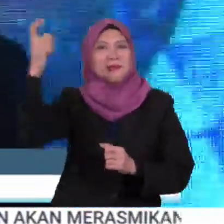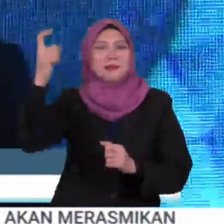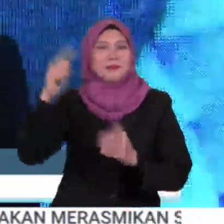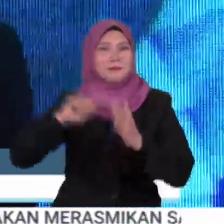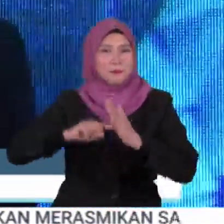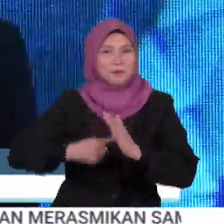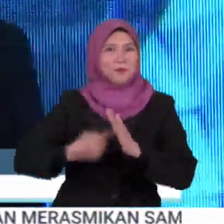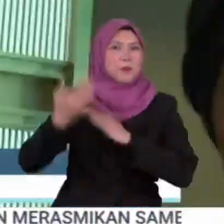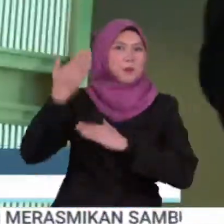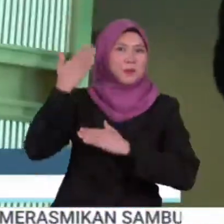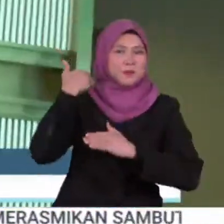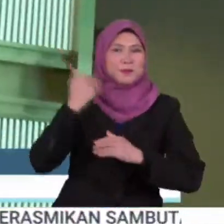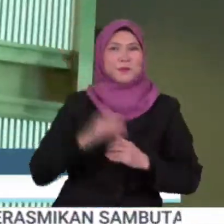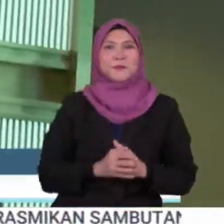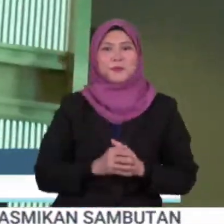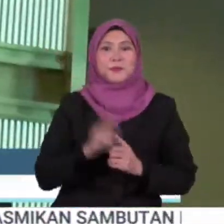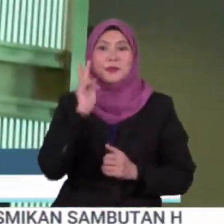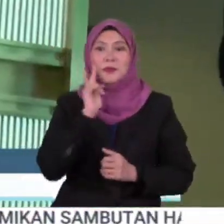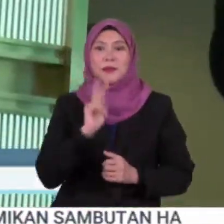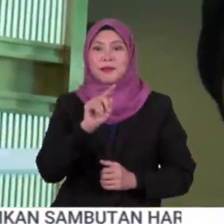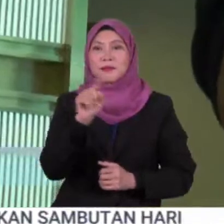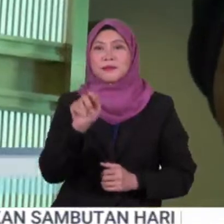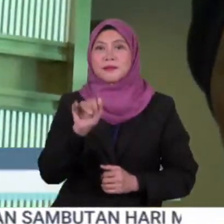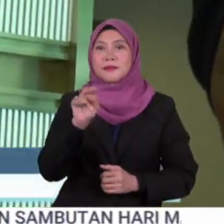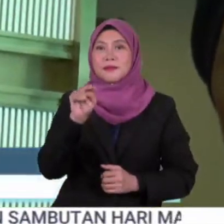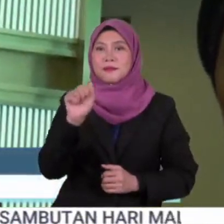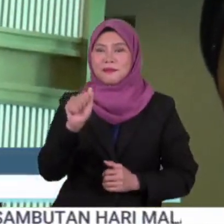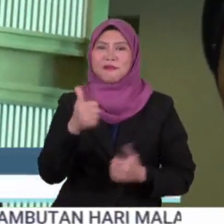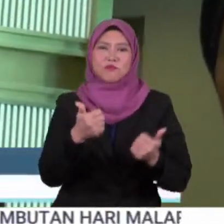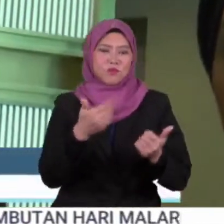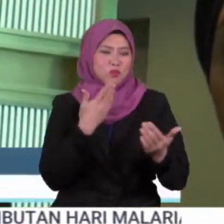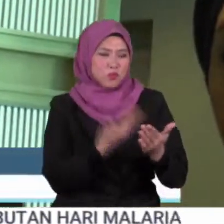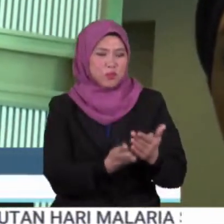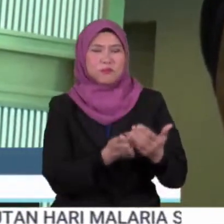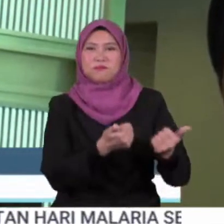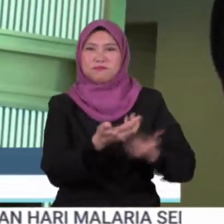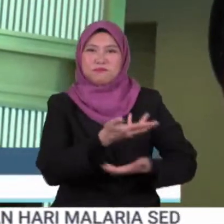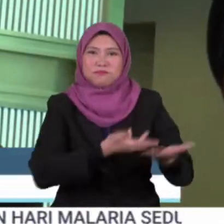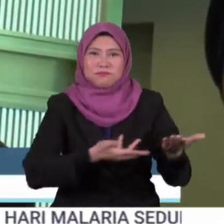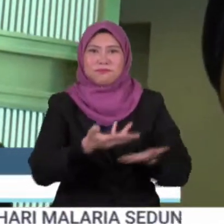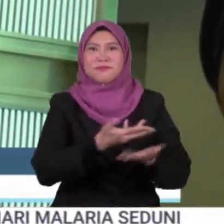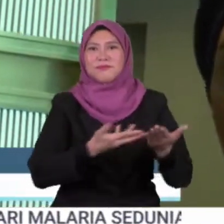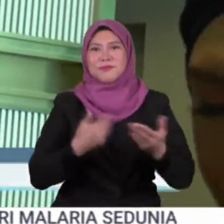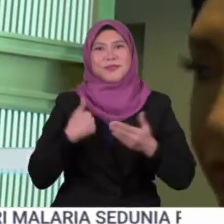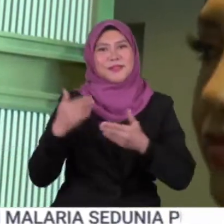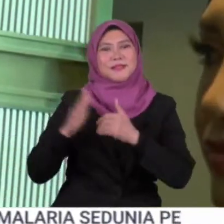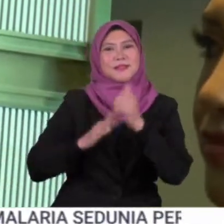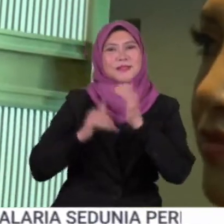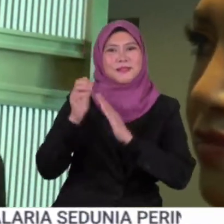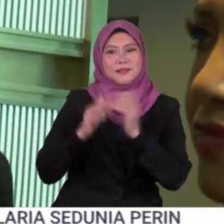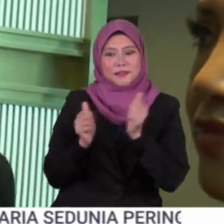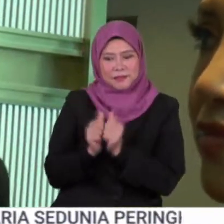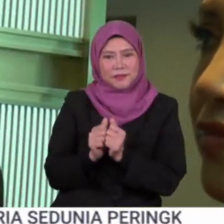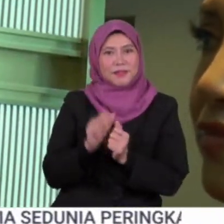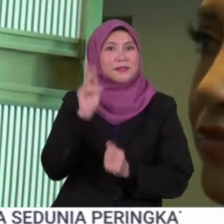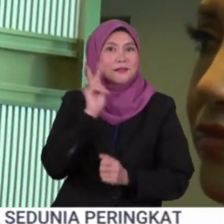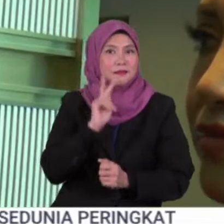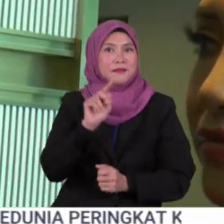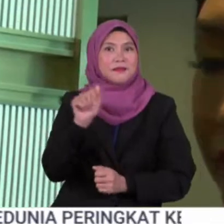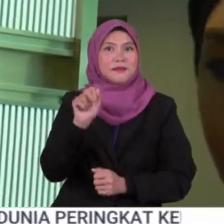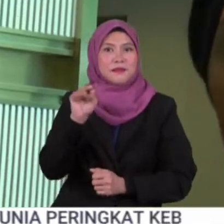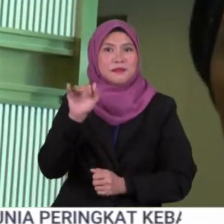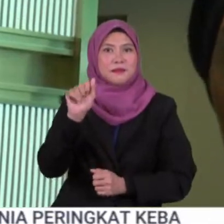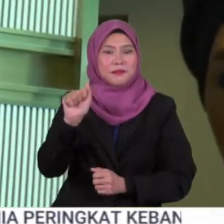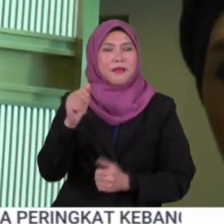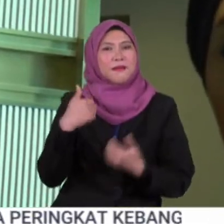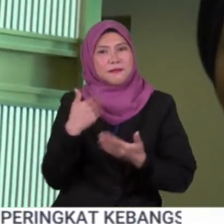lagi. Kak Ziana sangat-sangat sporting orang dia. So membuatkan saya selesa dengan dia. Dia ada certain-certain